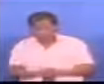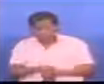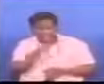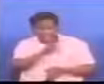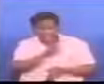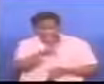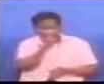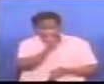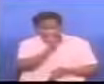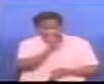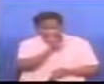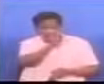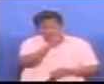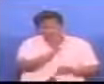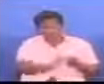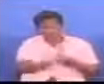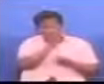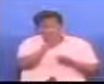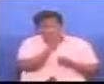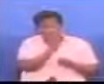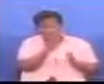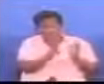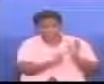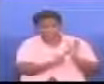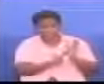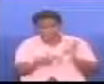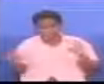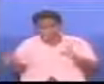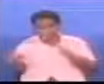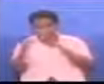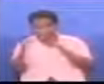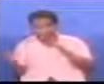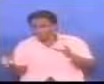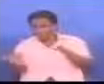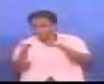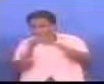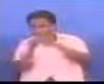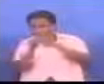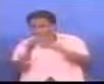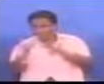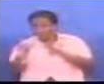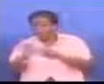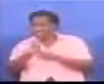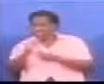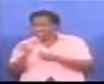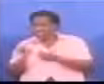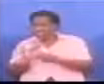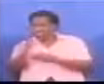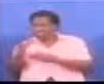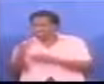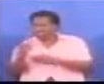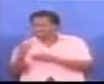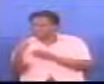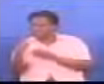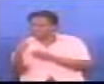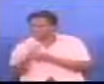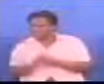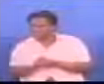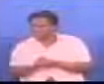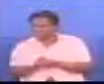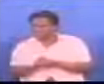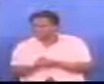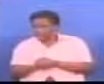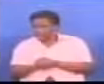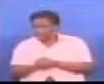taifa, ukijumlisha dola bilioni 21, maana unazungumzia dola bilioni 47. Ukomo wetu ni dola